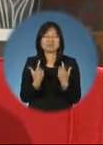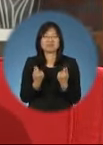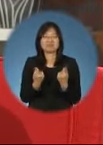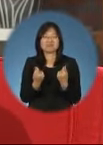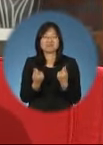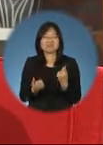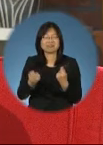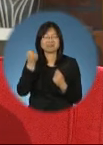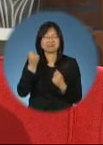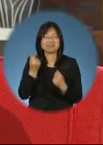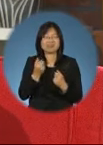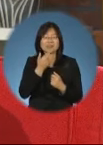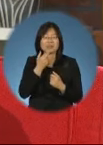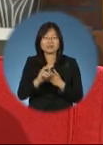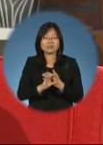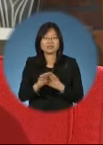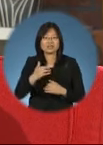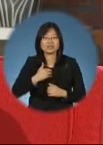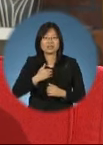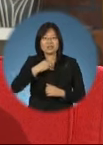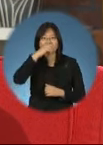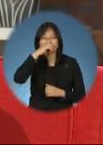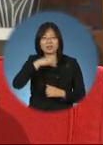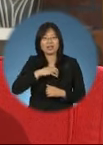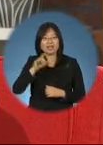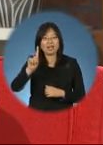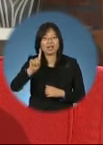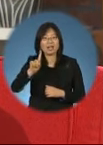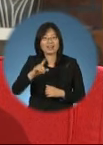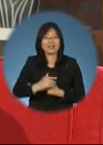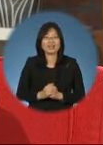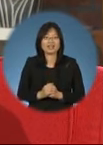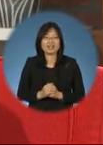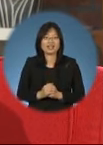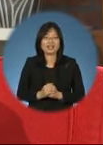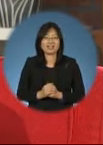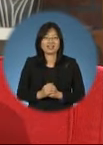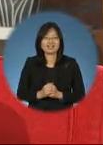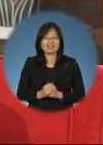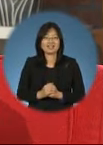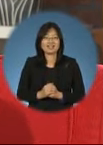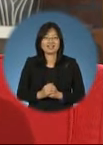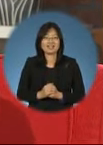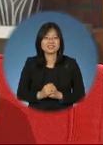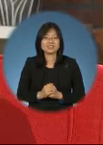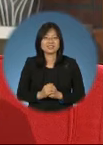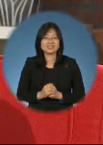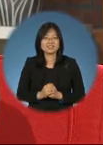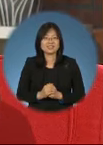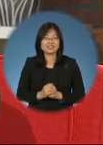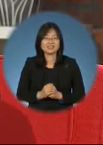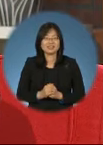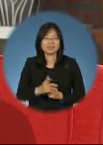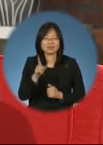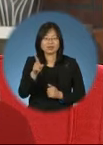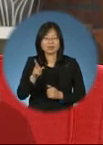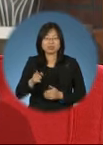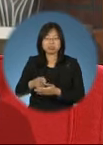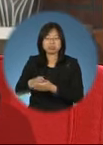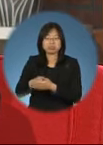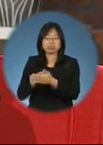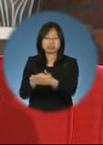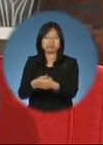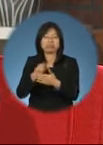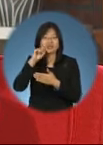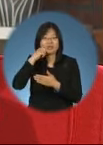네. 그렇지 않으면 내가 그냥 하나의 그 일관적으로 이거다 하고 끝까지 가기가 어렵죠. 그렇겠죠,